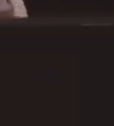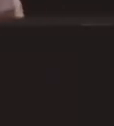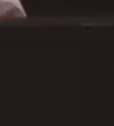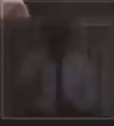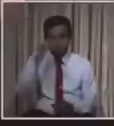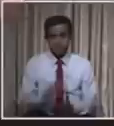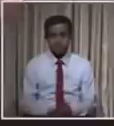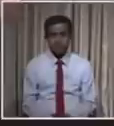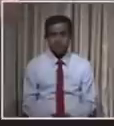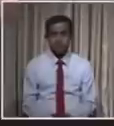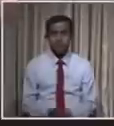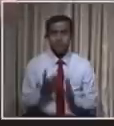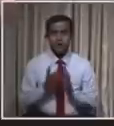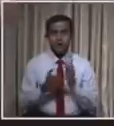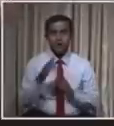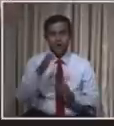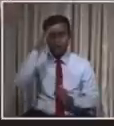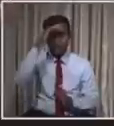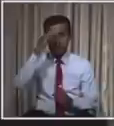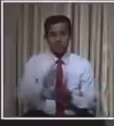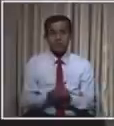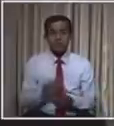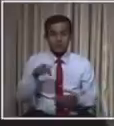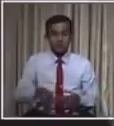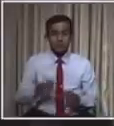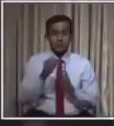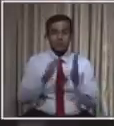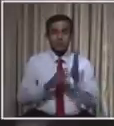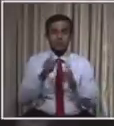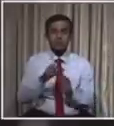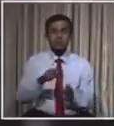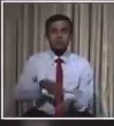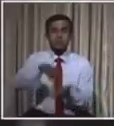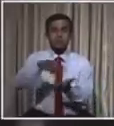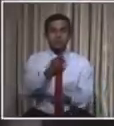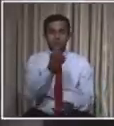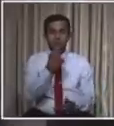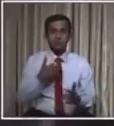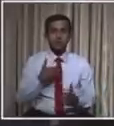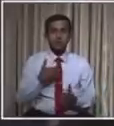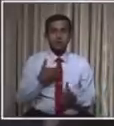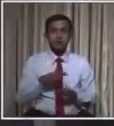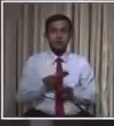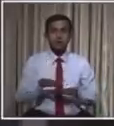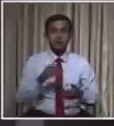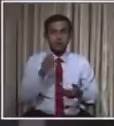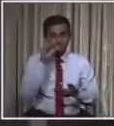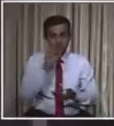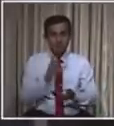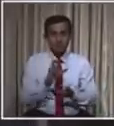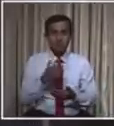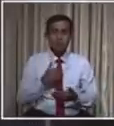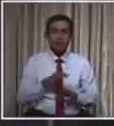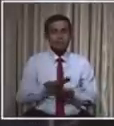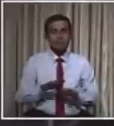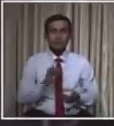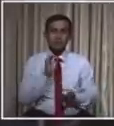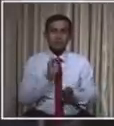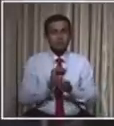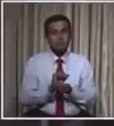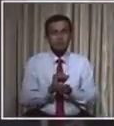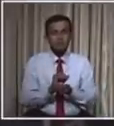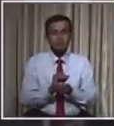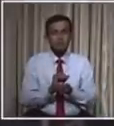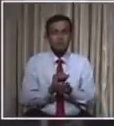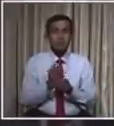කතානායකතුමනි ගරු කතානායකතුමනි දැන් මේ mantriyutum එක නැගිටලා කිව්වා මට මගේ දරුවා බලා ගන්න කියලා මම මගේ දරුවා නම් බලා ගන්නවා හැබැයි